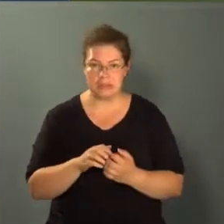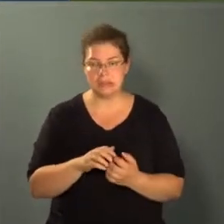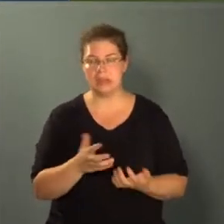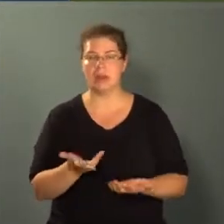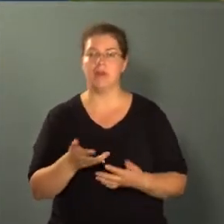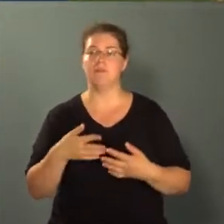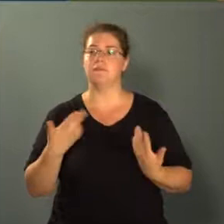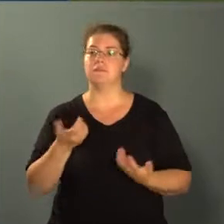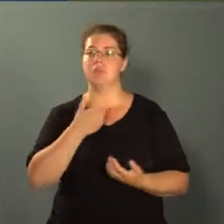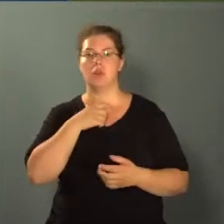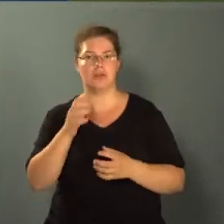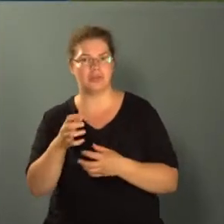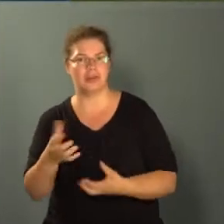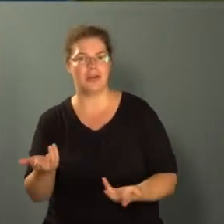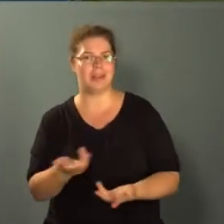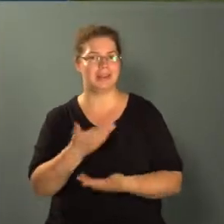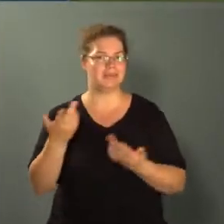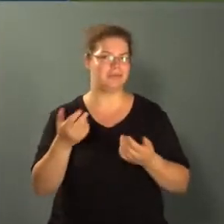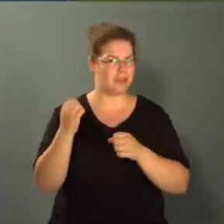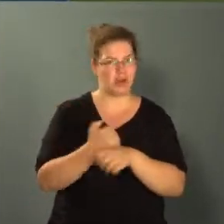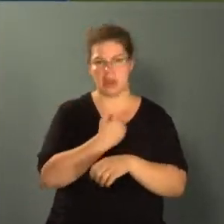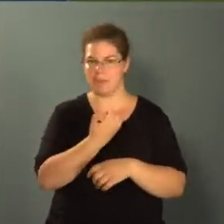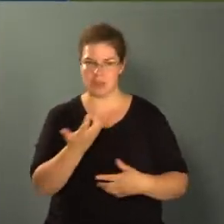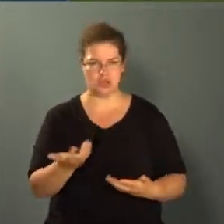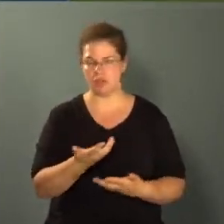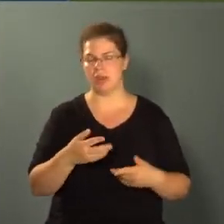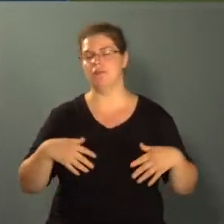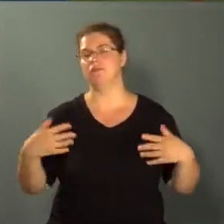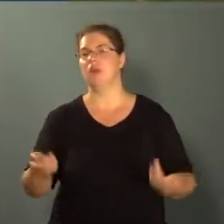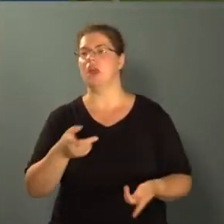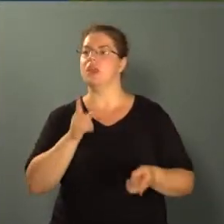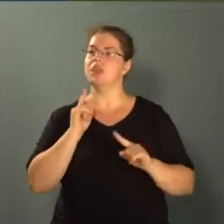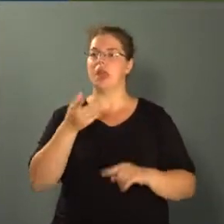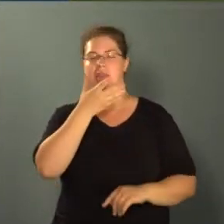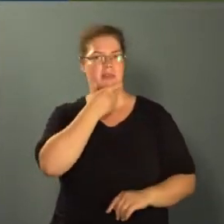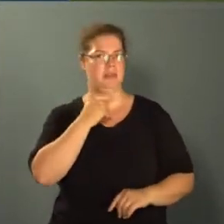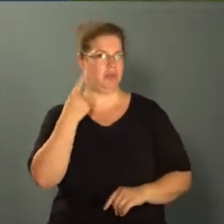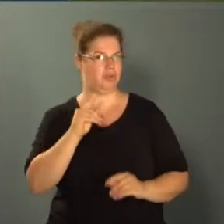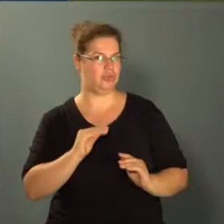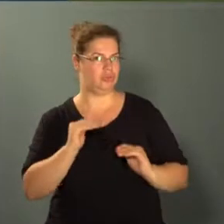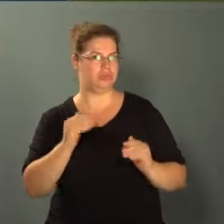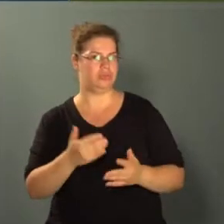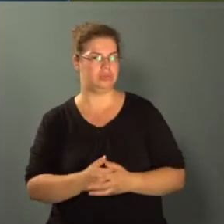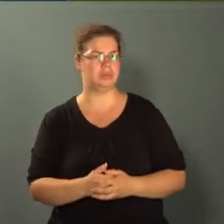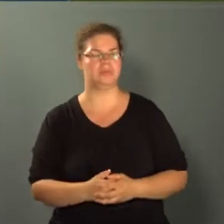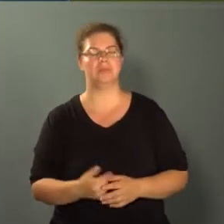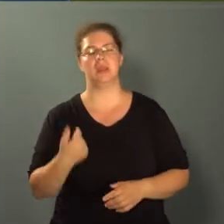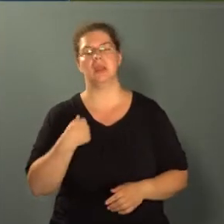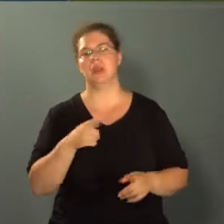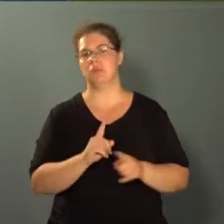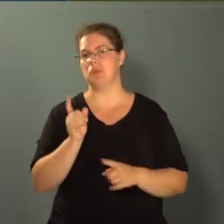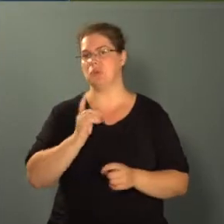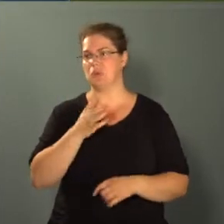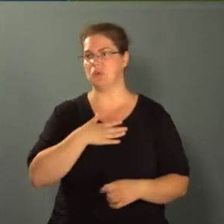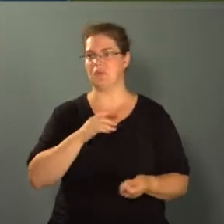fogcsikorgatás, torokszorongatás, kőkeménység, vagy a játék szépsége is tud dominálni? Én úgy gondolom,